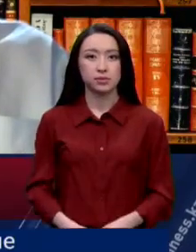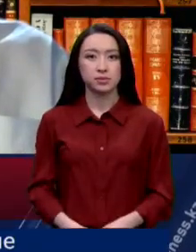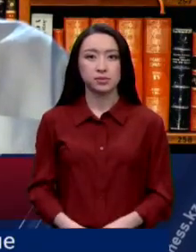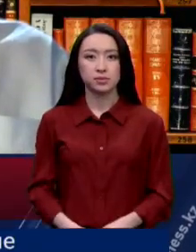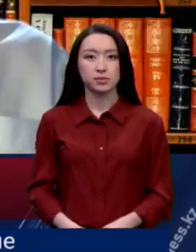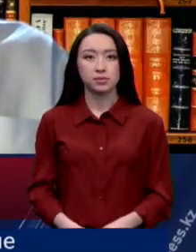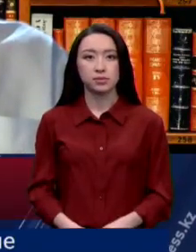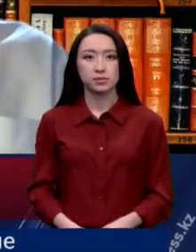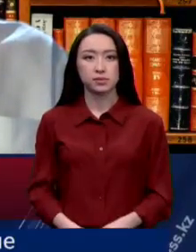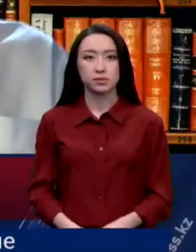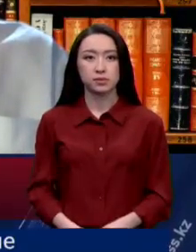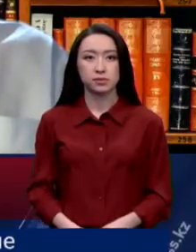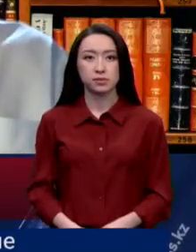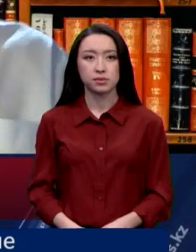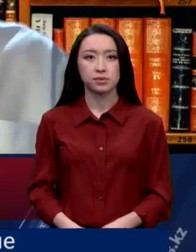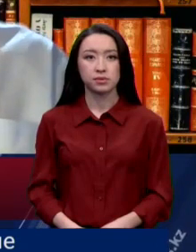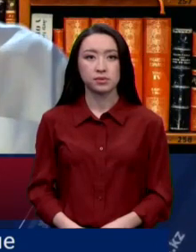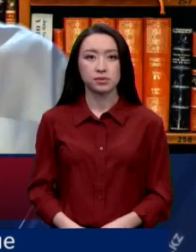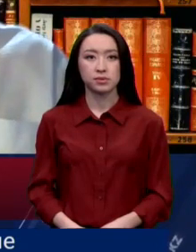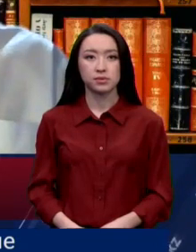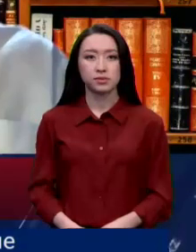продавать? Знаете, слишком авантюрная идея такая.